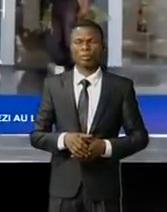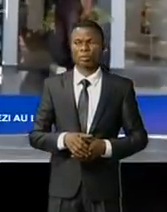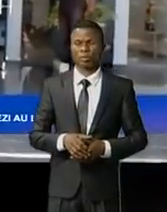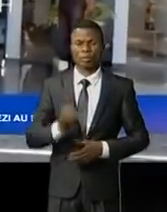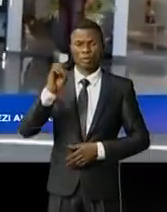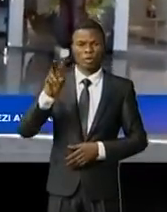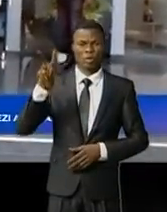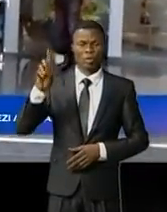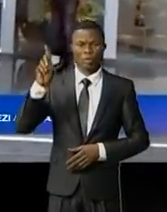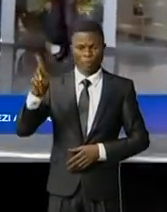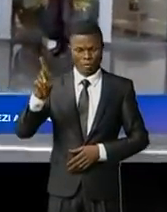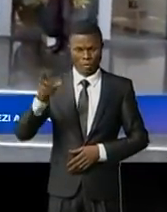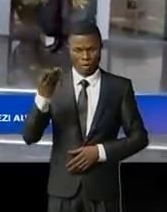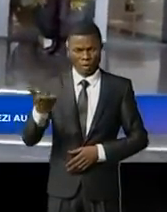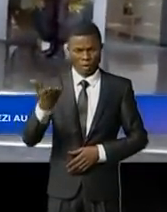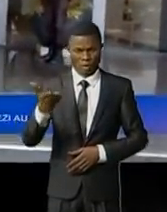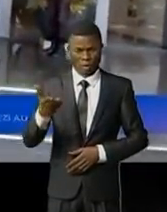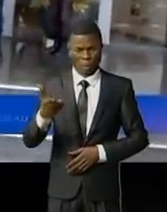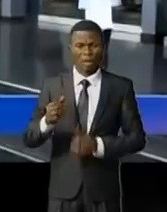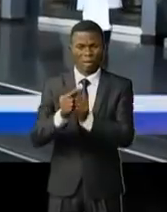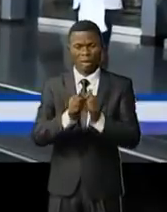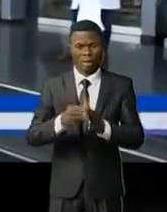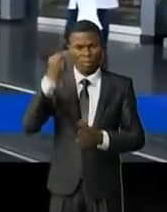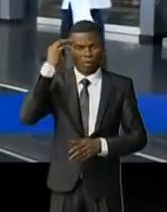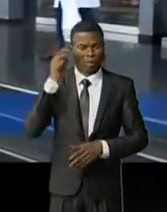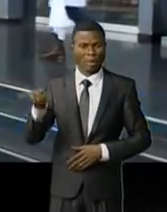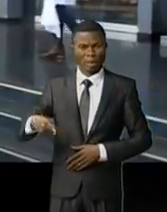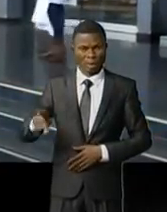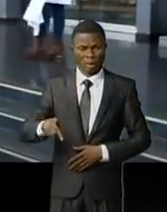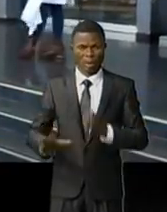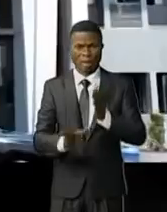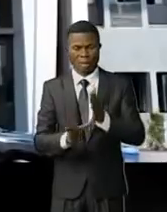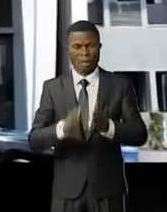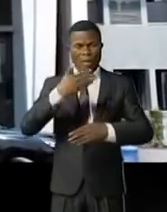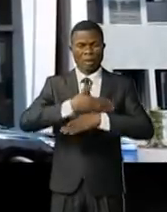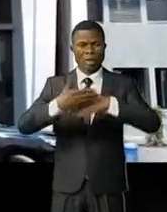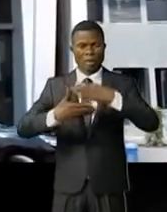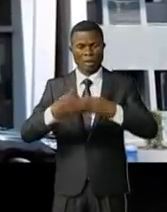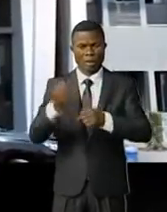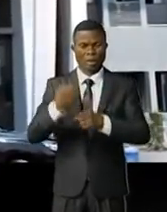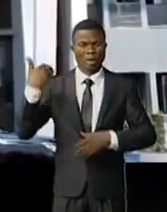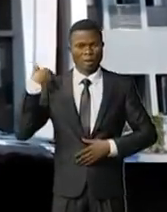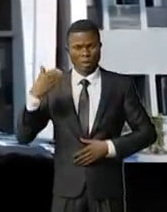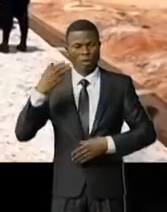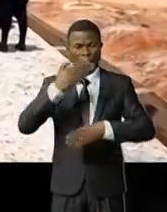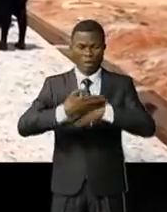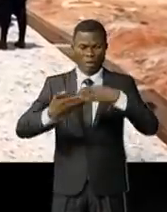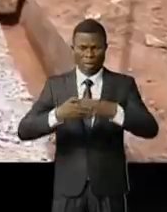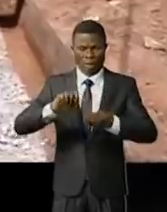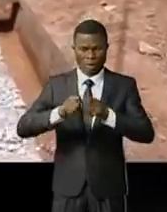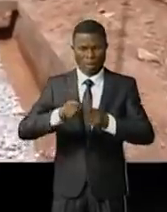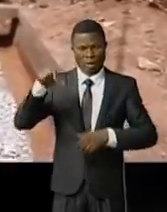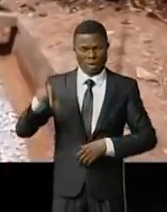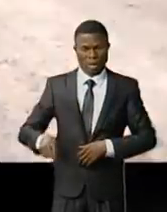l'OVD, Pico Mwepu Pukanyata Bilunda était accompagné du ministre provincial AI des infrastructures, travaux publics et reconstruction dans les